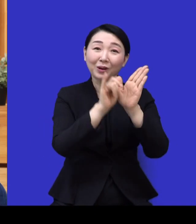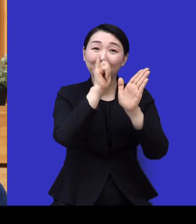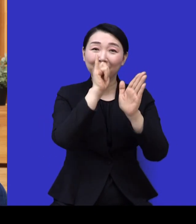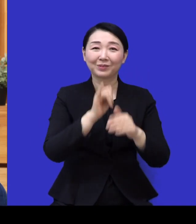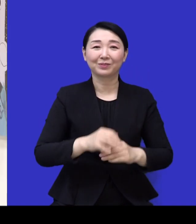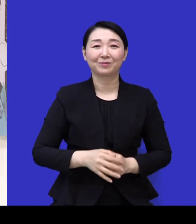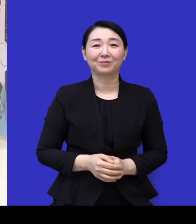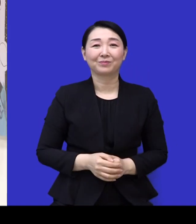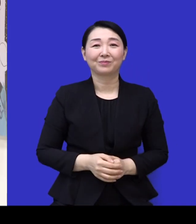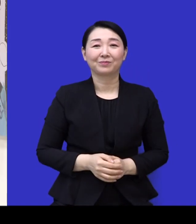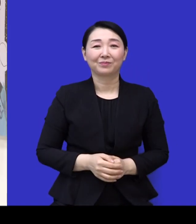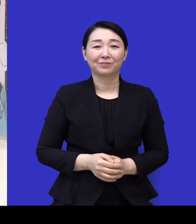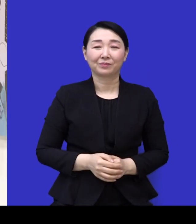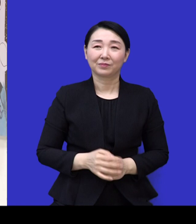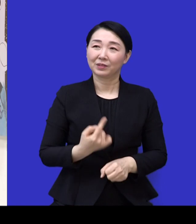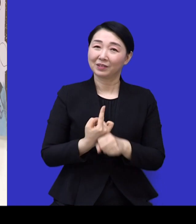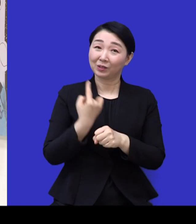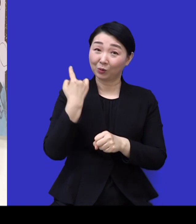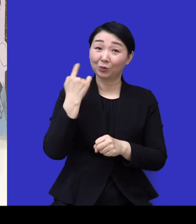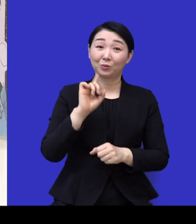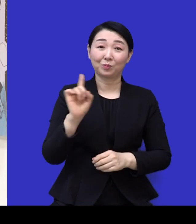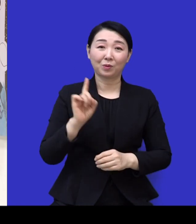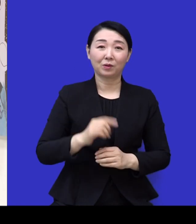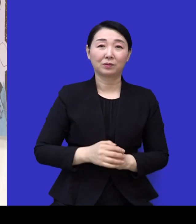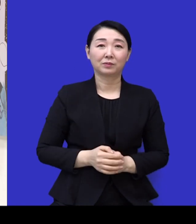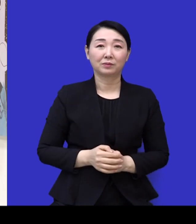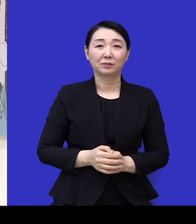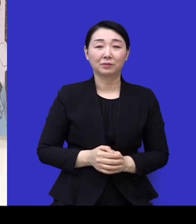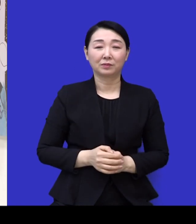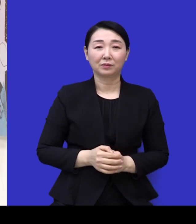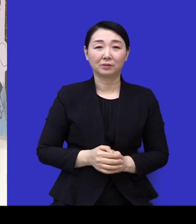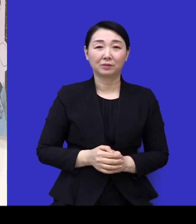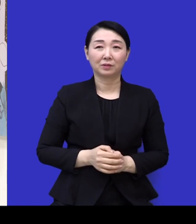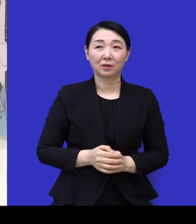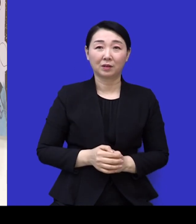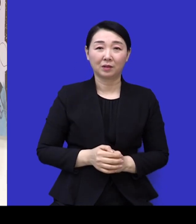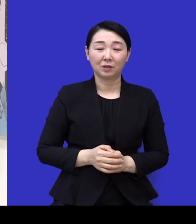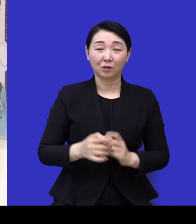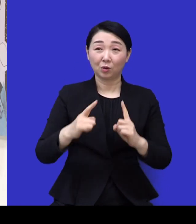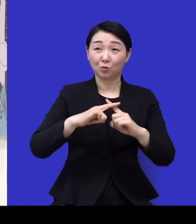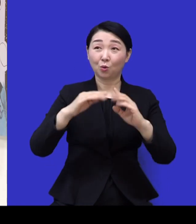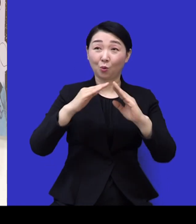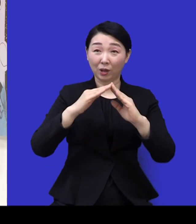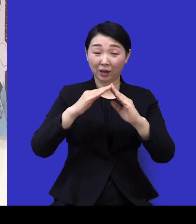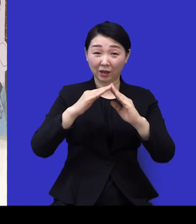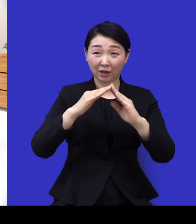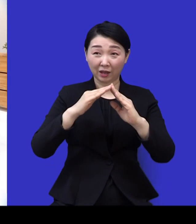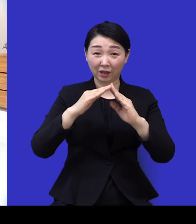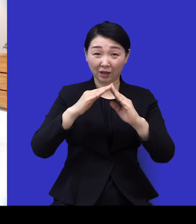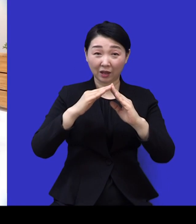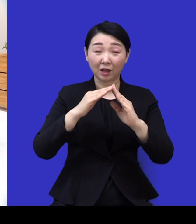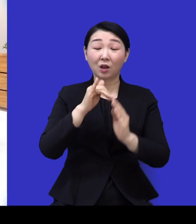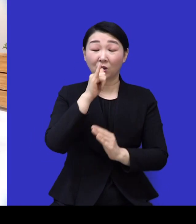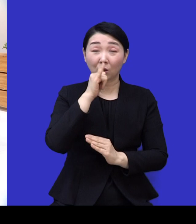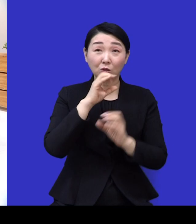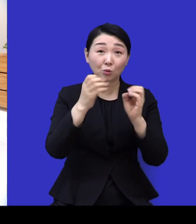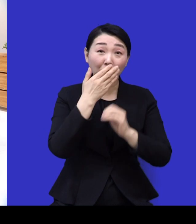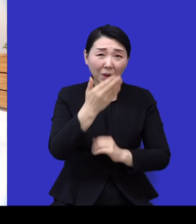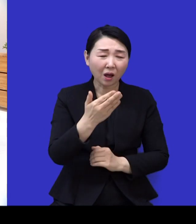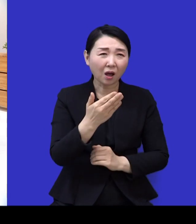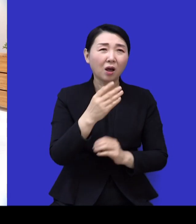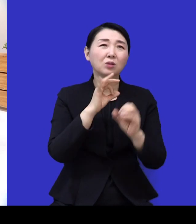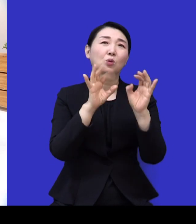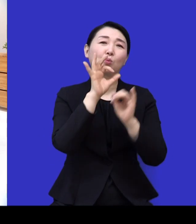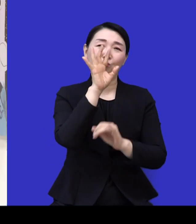있을까요? 작년에 예. 혹시 다 이제 섬기는 교회에서 전도하실 수 있었어요? 없으셨죠? 네네.